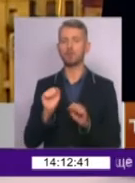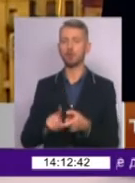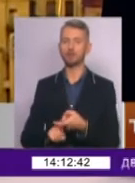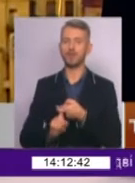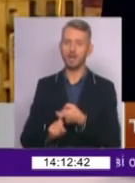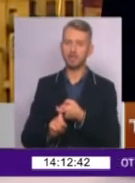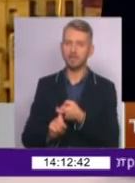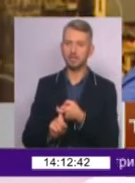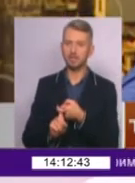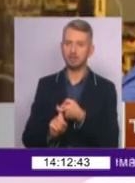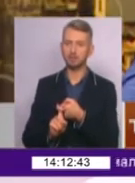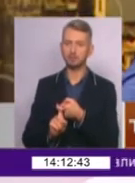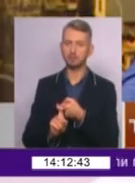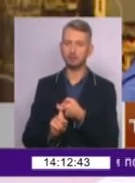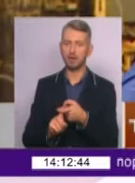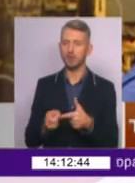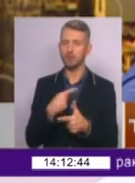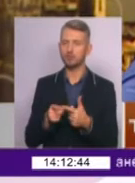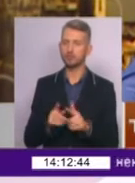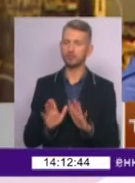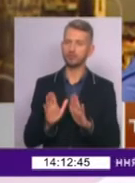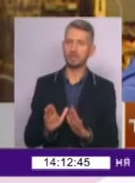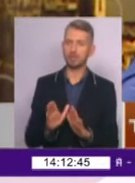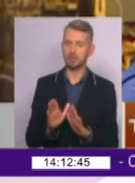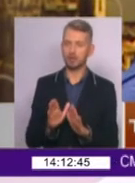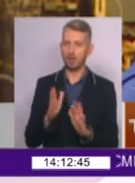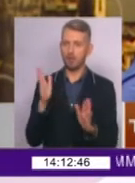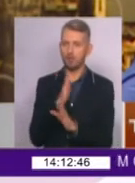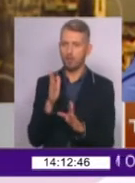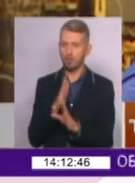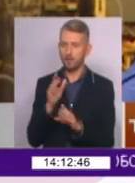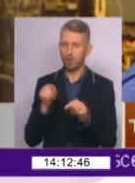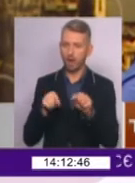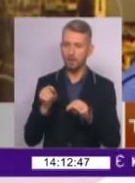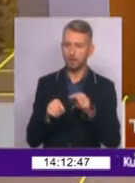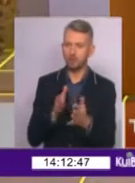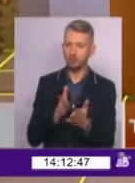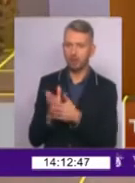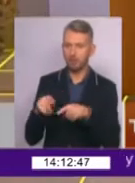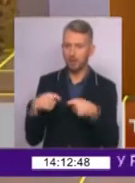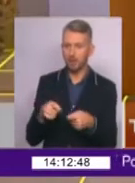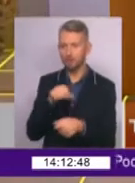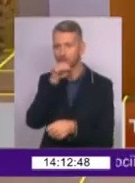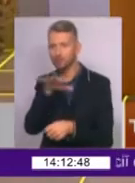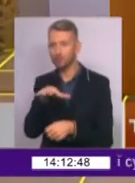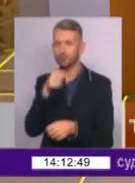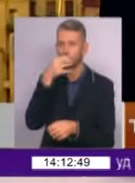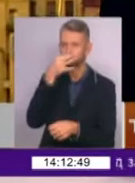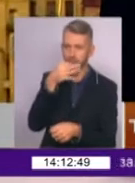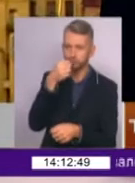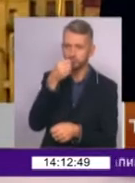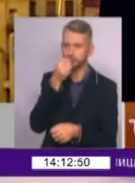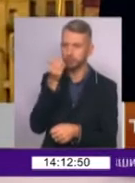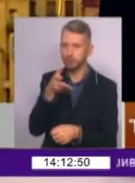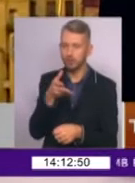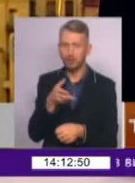заразитися. Чи тільки повітряно-крапельний шлях передачі може бути? Чи є інші варіанти?